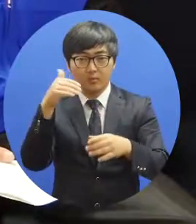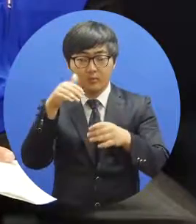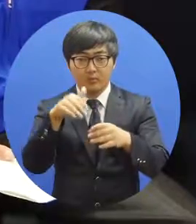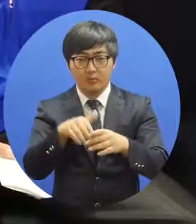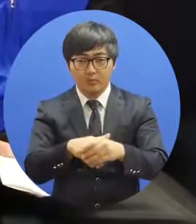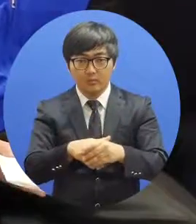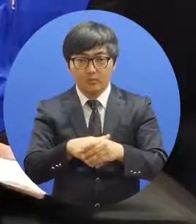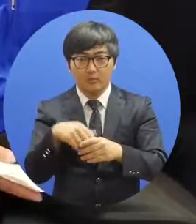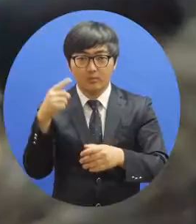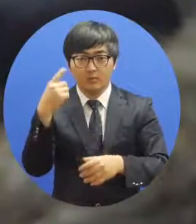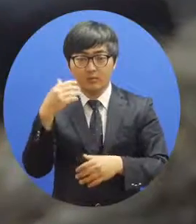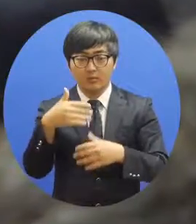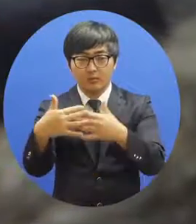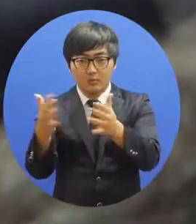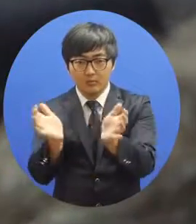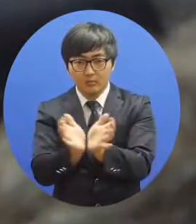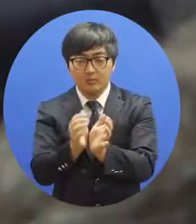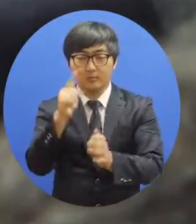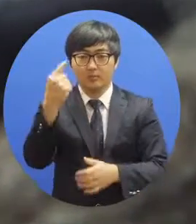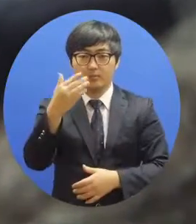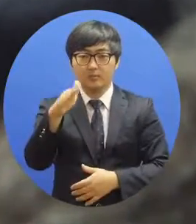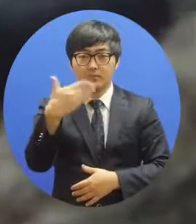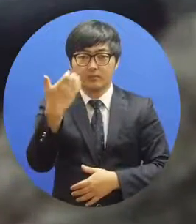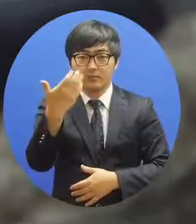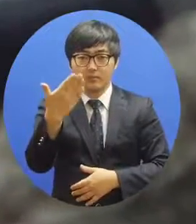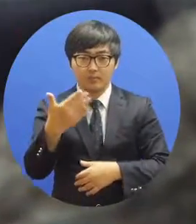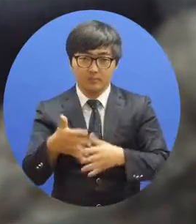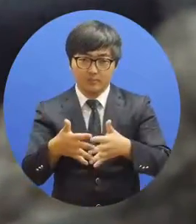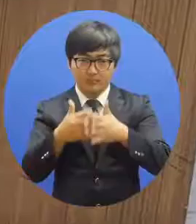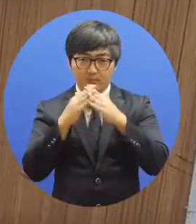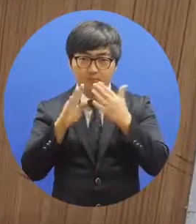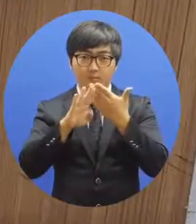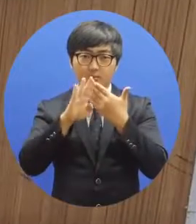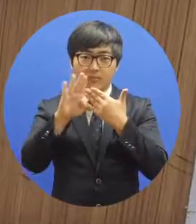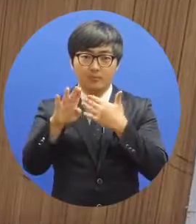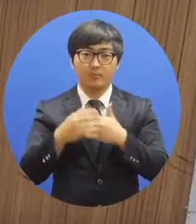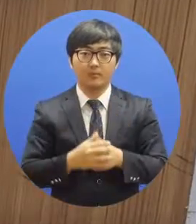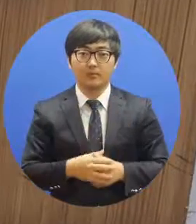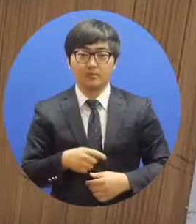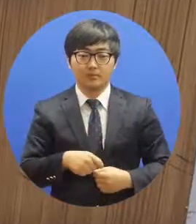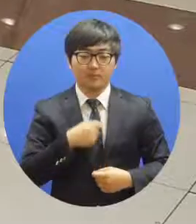국민의식을 함양하는 국민단체로 1989년 창립 이래